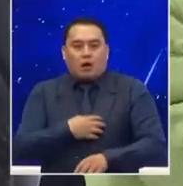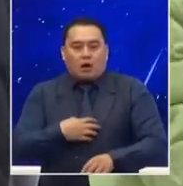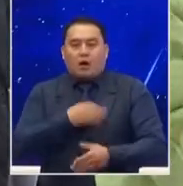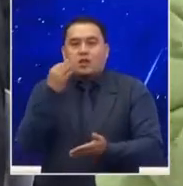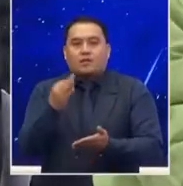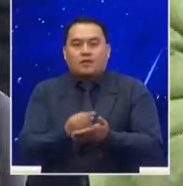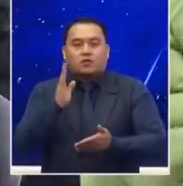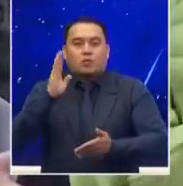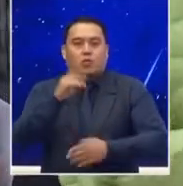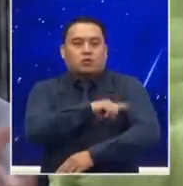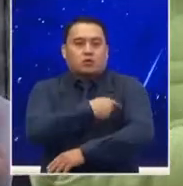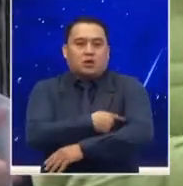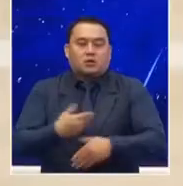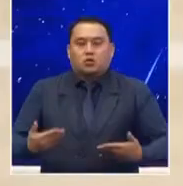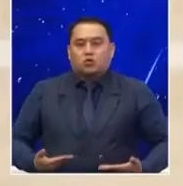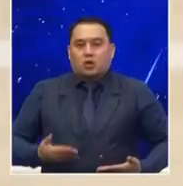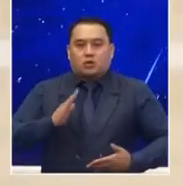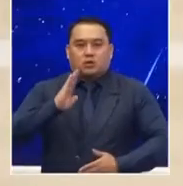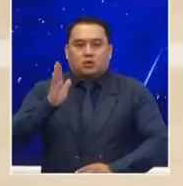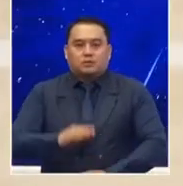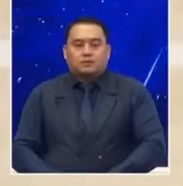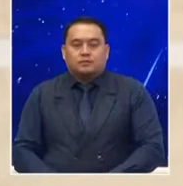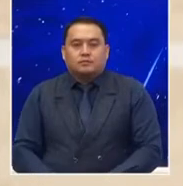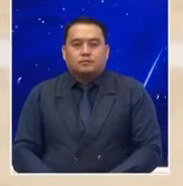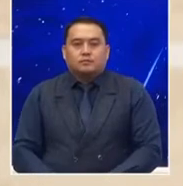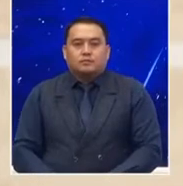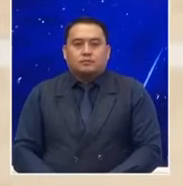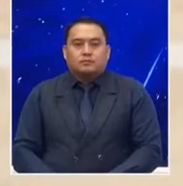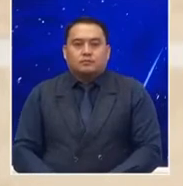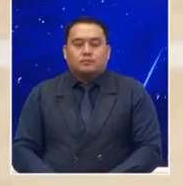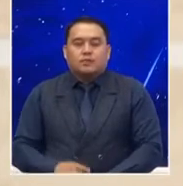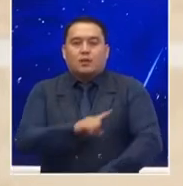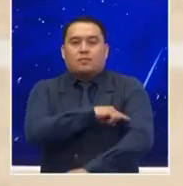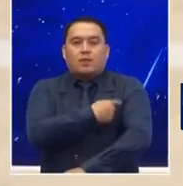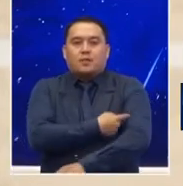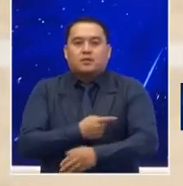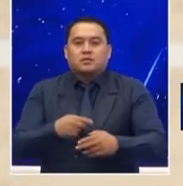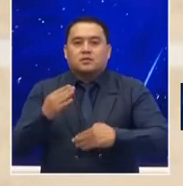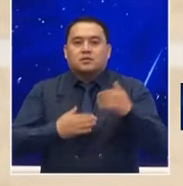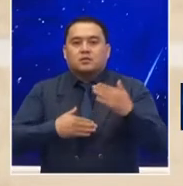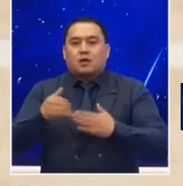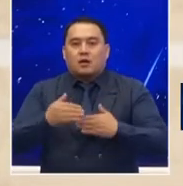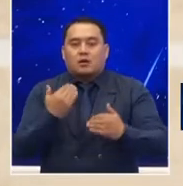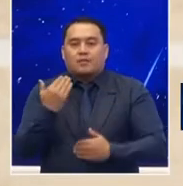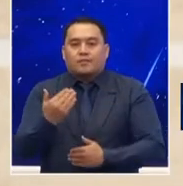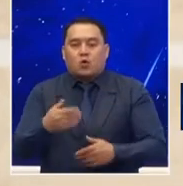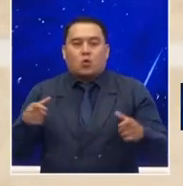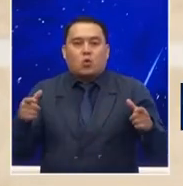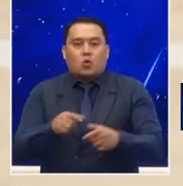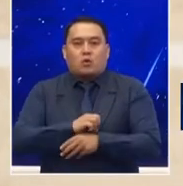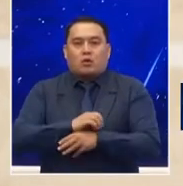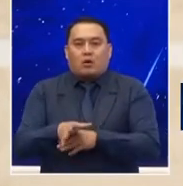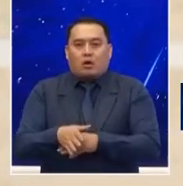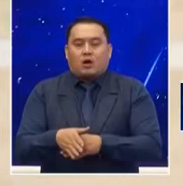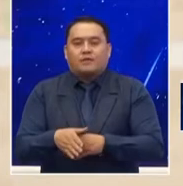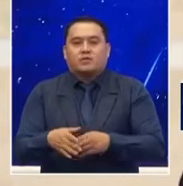жауапты болашақ дәрігерлер тұратын болады. Но медицина мамандарға, врачтарға, анекіні пандемия, коронавирус